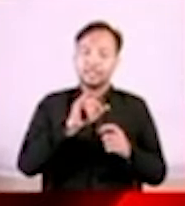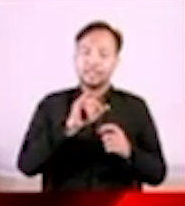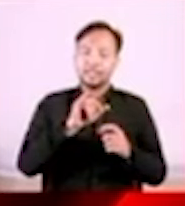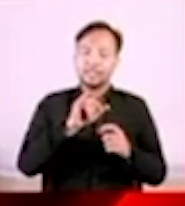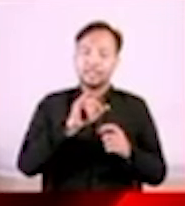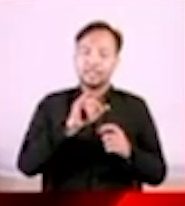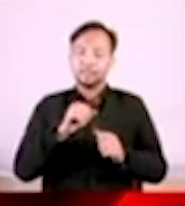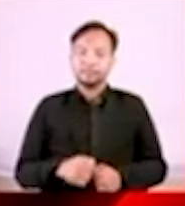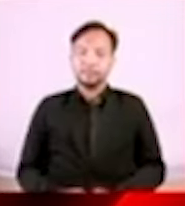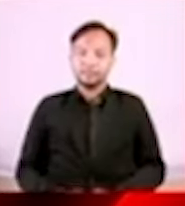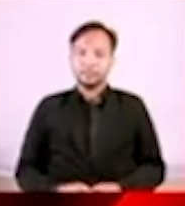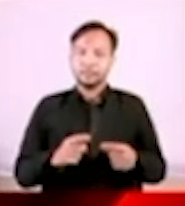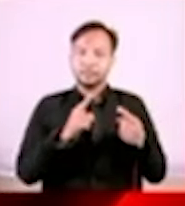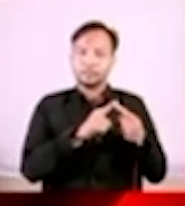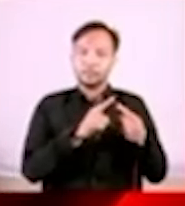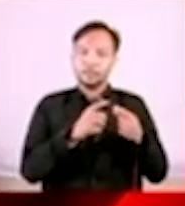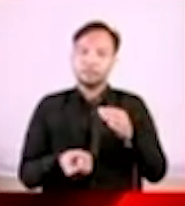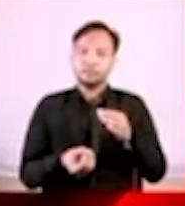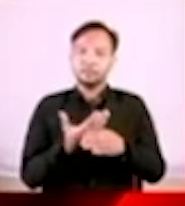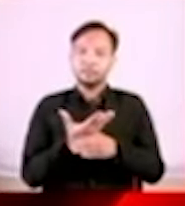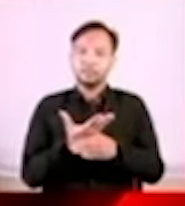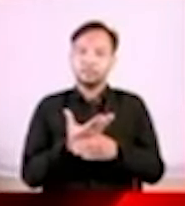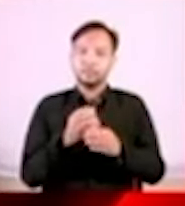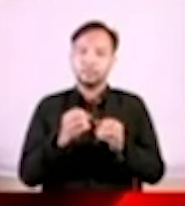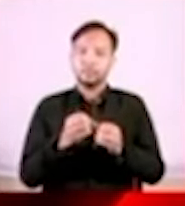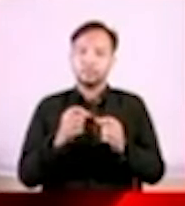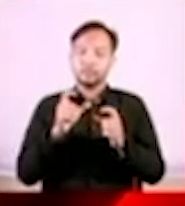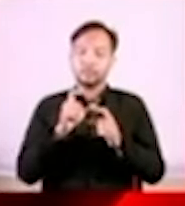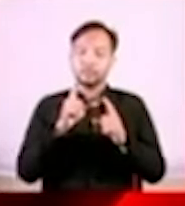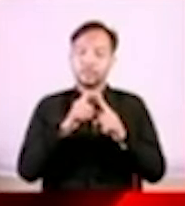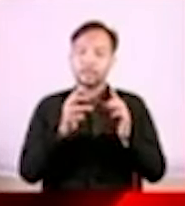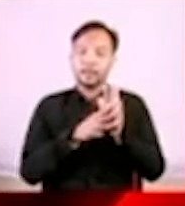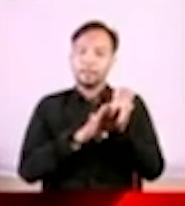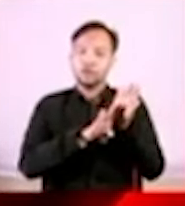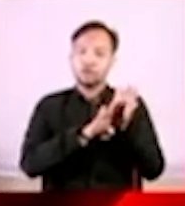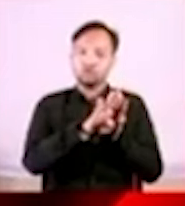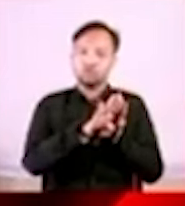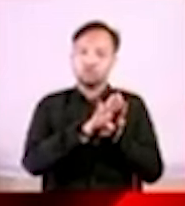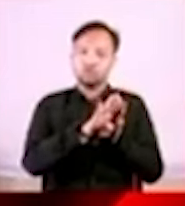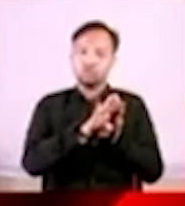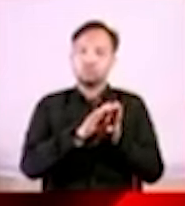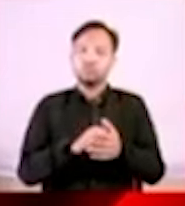Yang pertama adalah mengembangkan sumber daya manusia yang berkualitas.